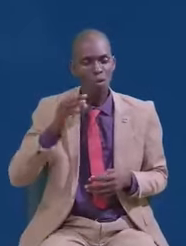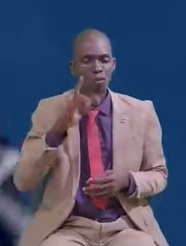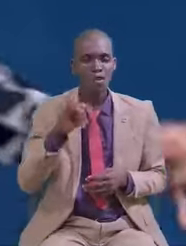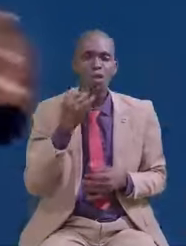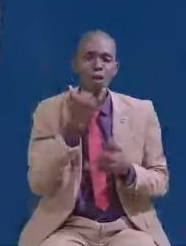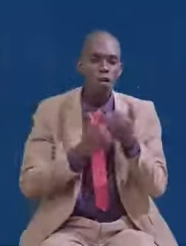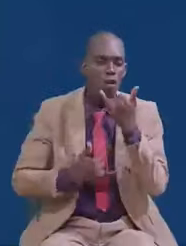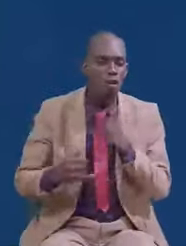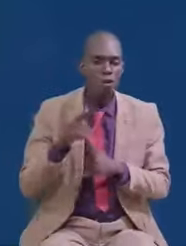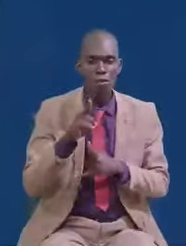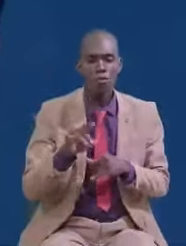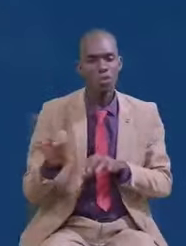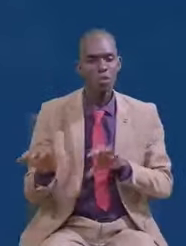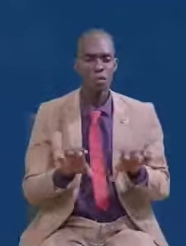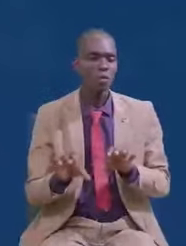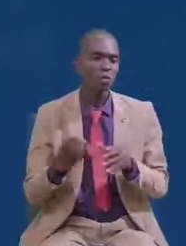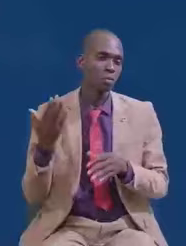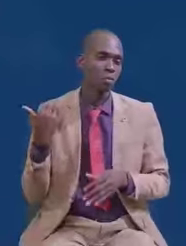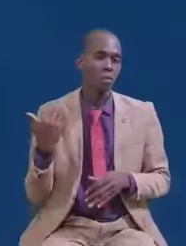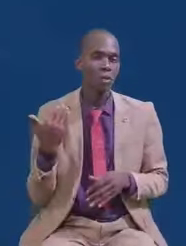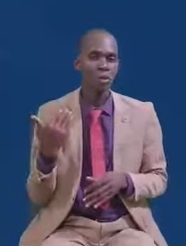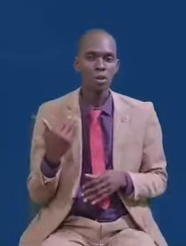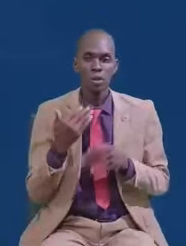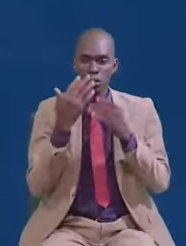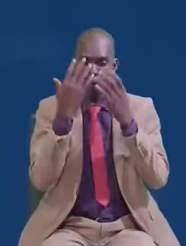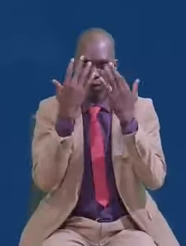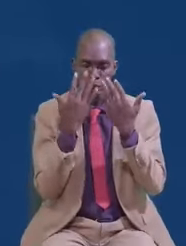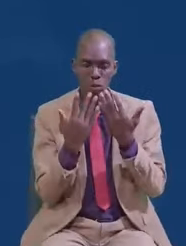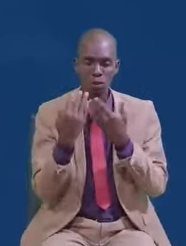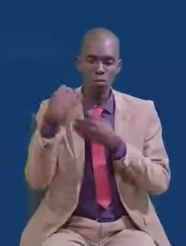faites. Le chagrin rentre dans ta vie.